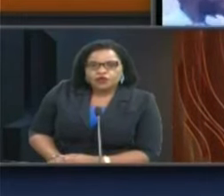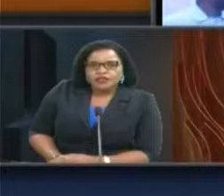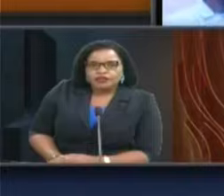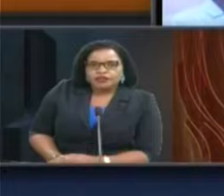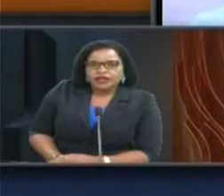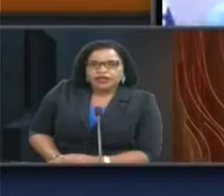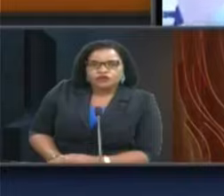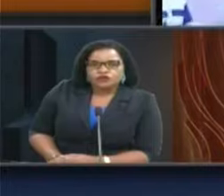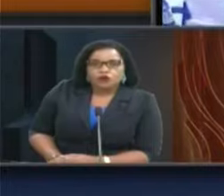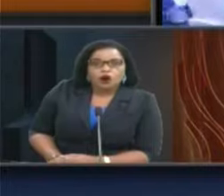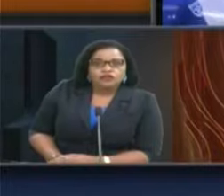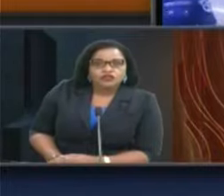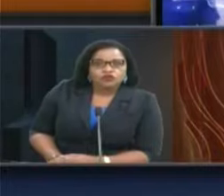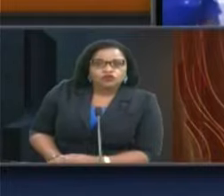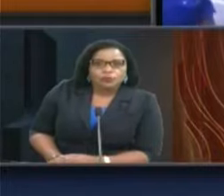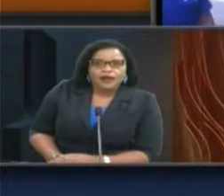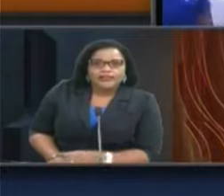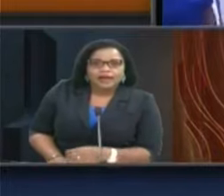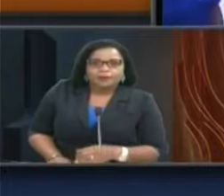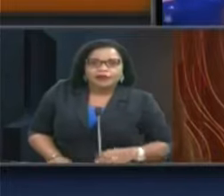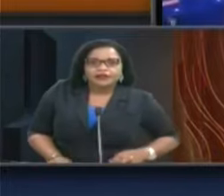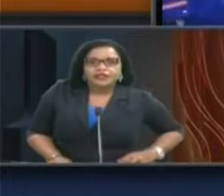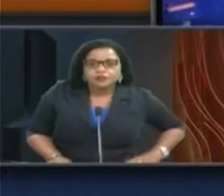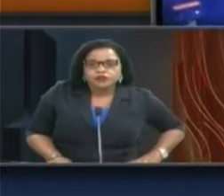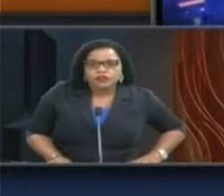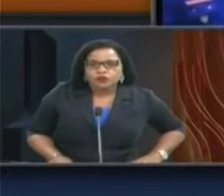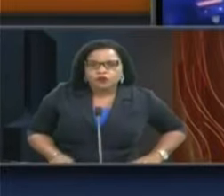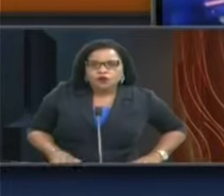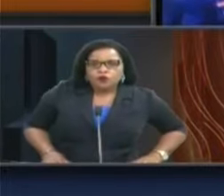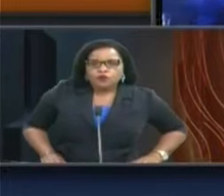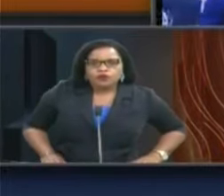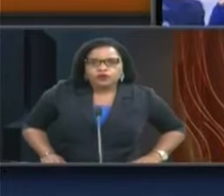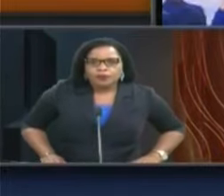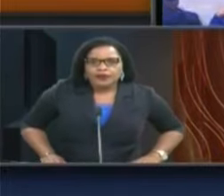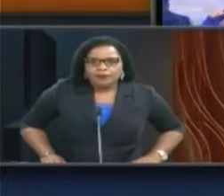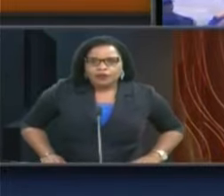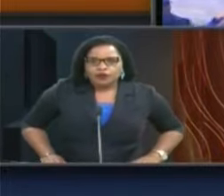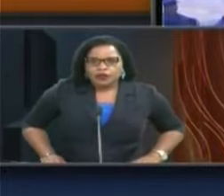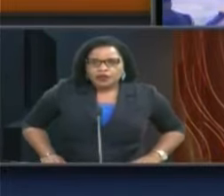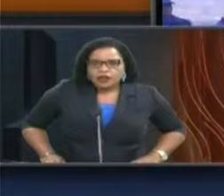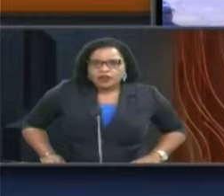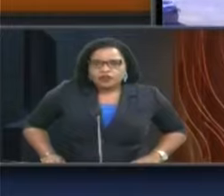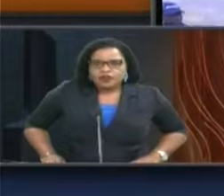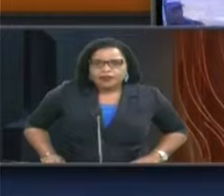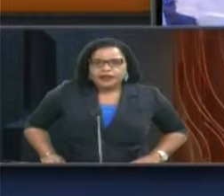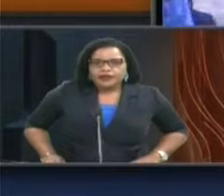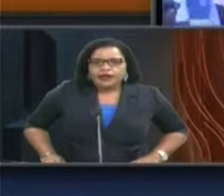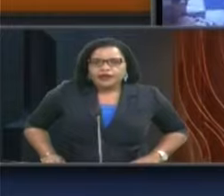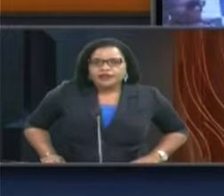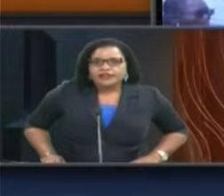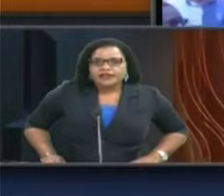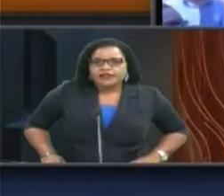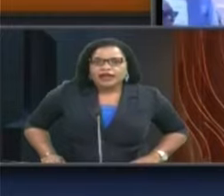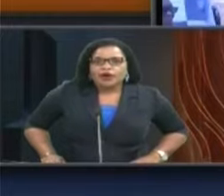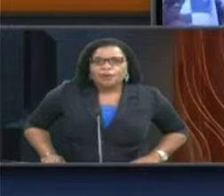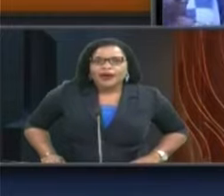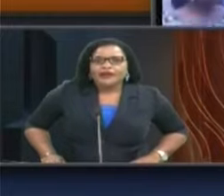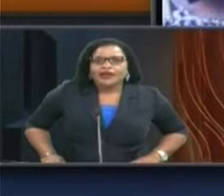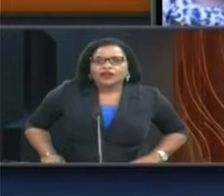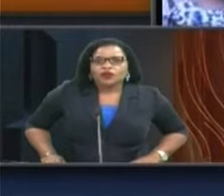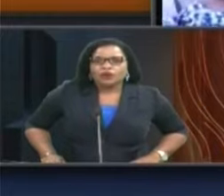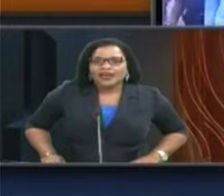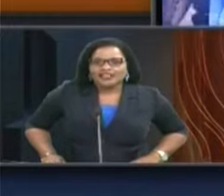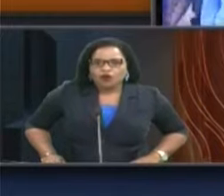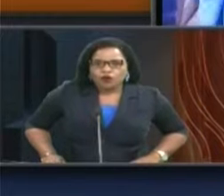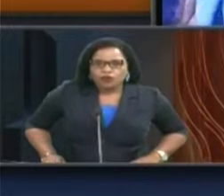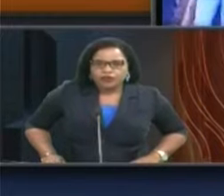Le ministre de l'Agriculture en séjour sur place a pris des dispositions pour stopper la pénurie. José Panda lançait ainsi la campagne